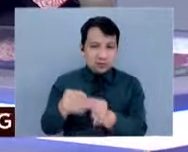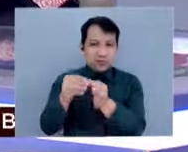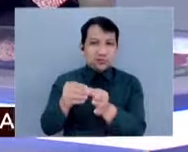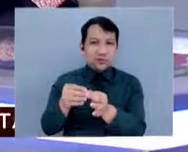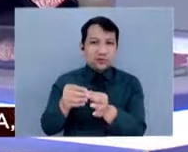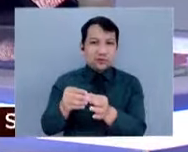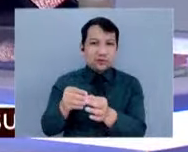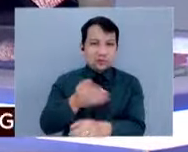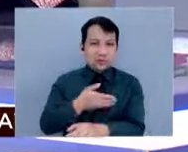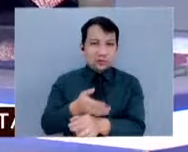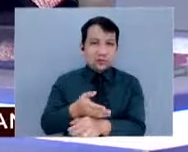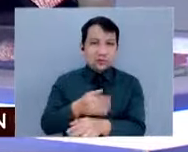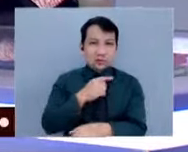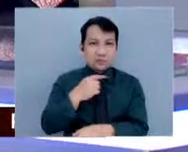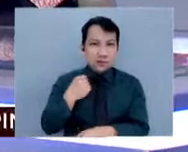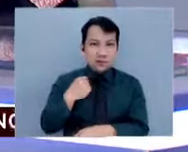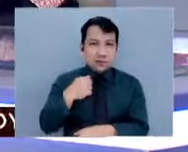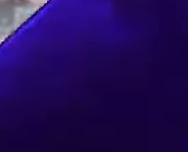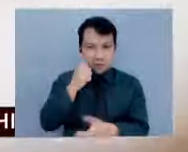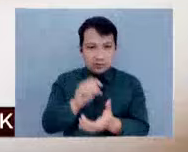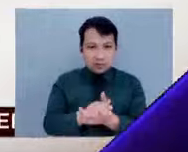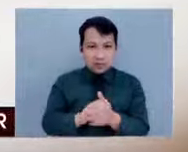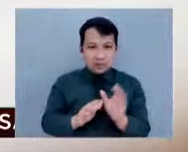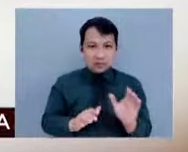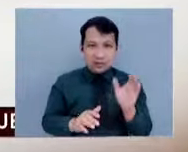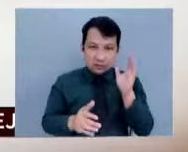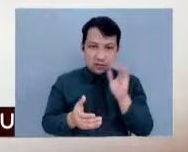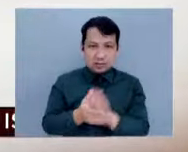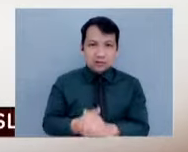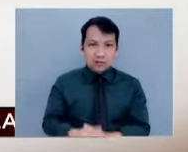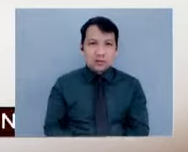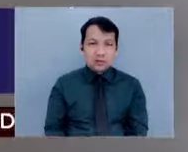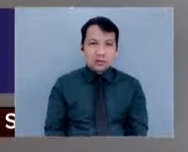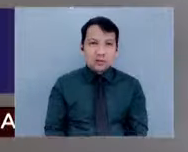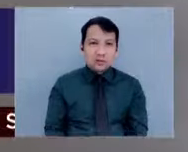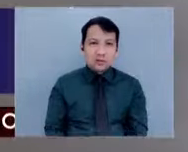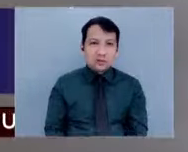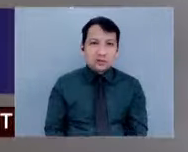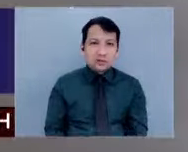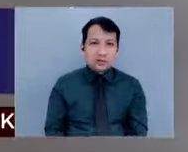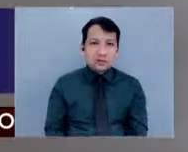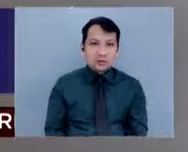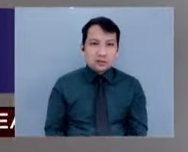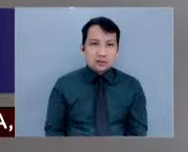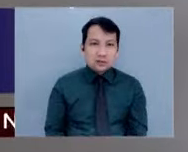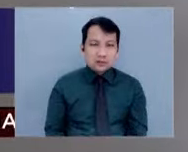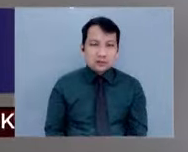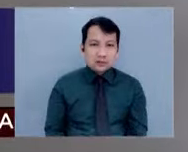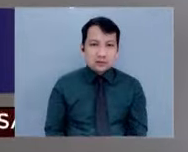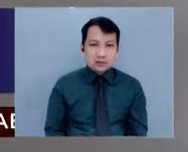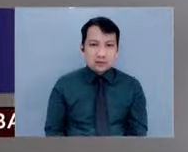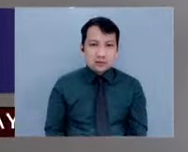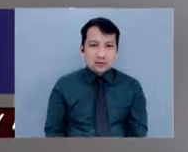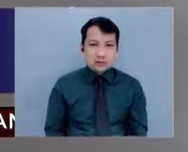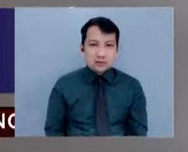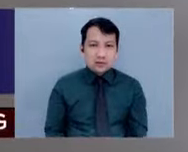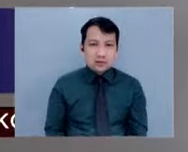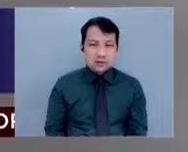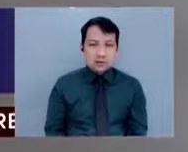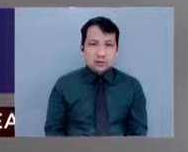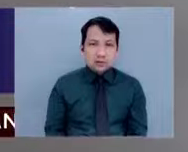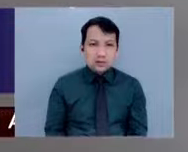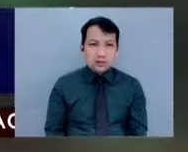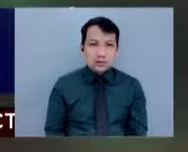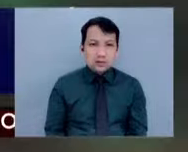ang pari, groom at bride. Makes me feel things, the word God just